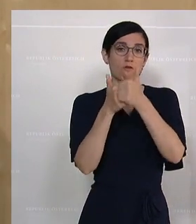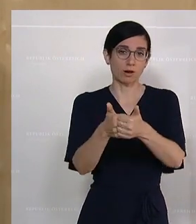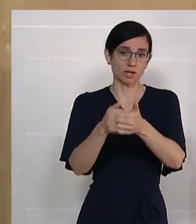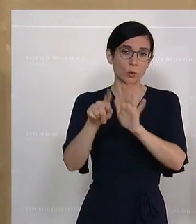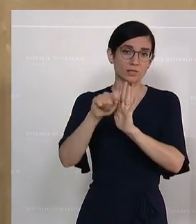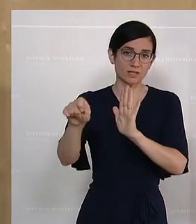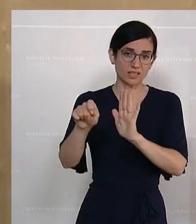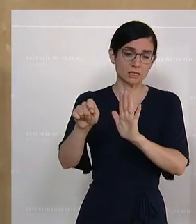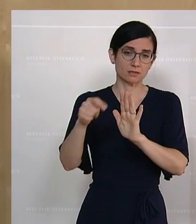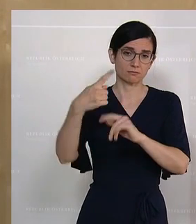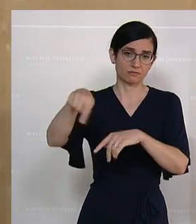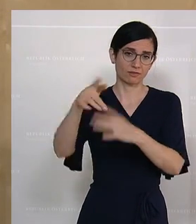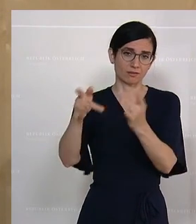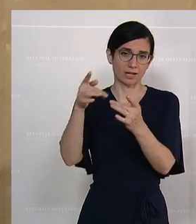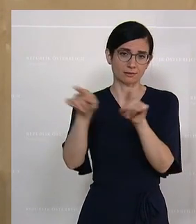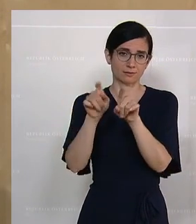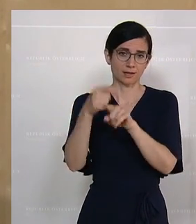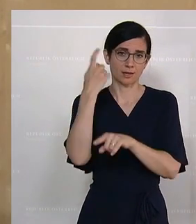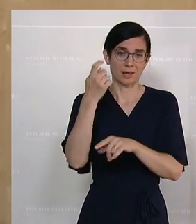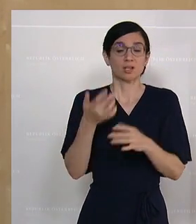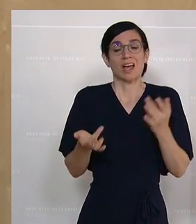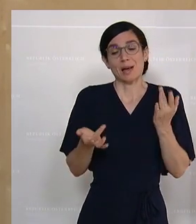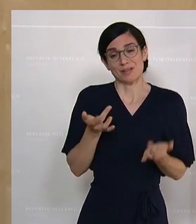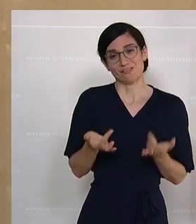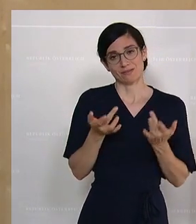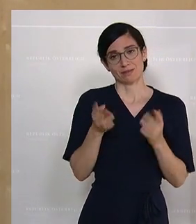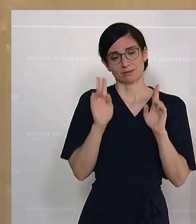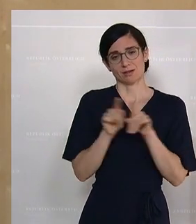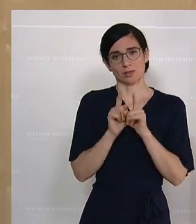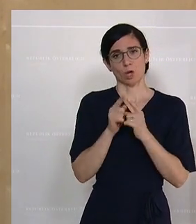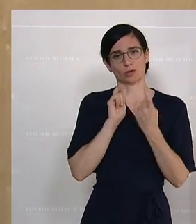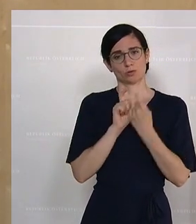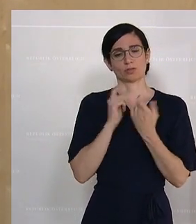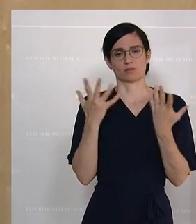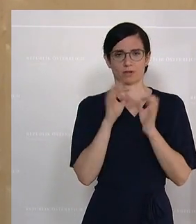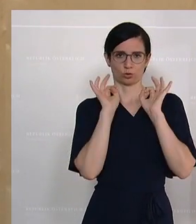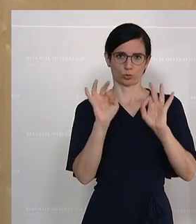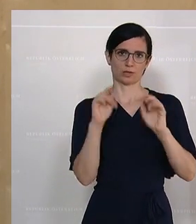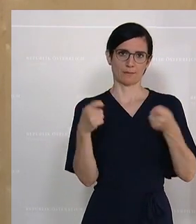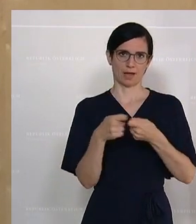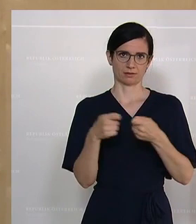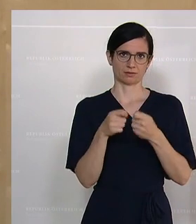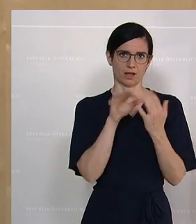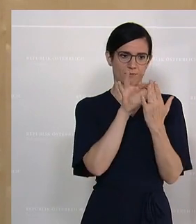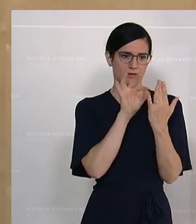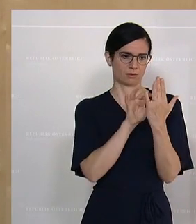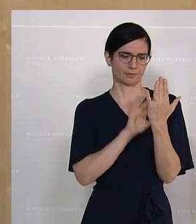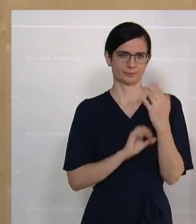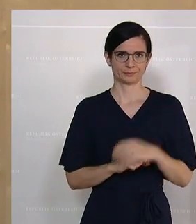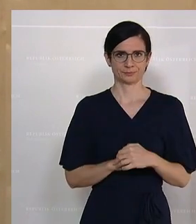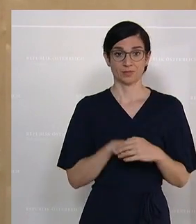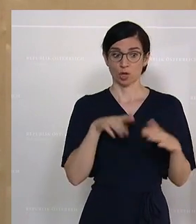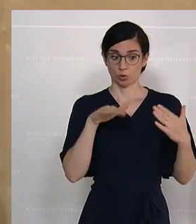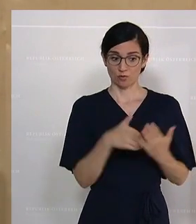kann man vielleicht hat darüber reden was die geeigneten maßnahmen sind manchmal da steht ja hier im fokus dieser novellen und